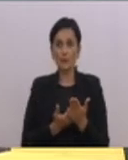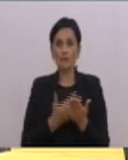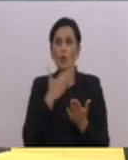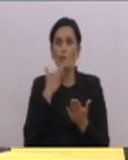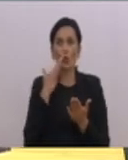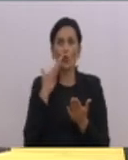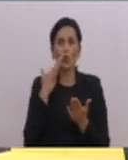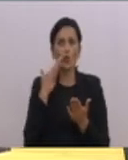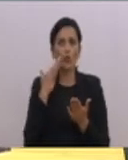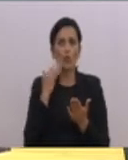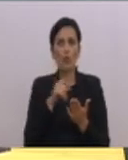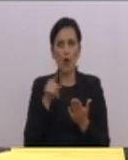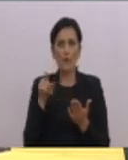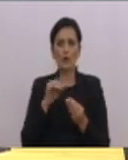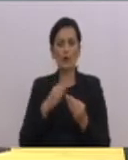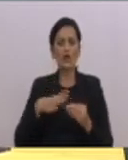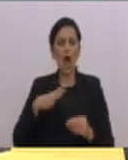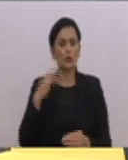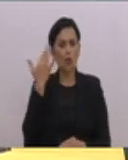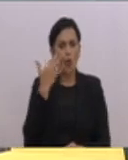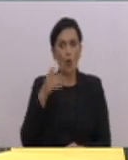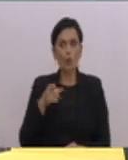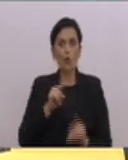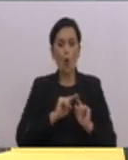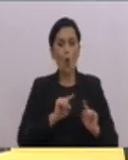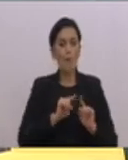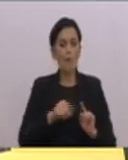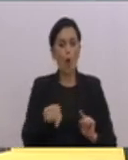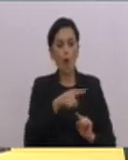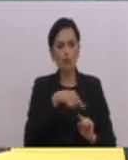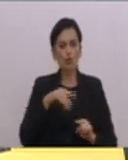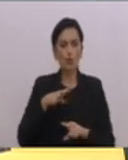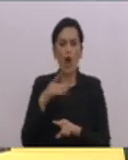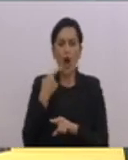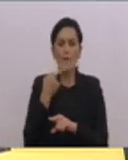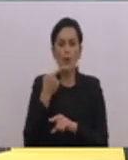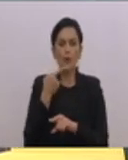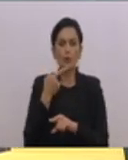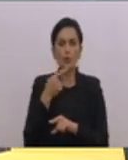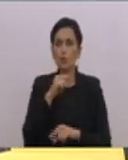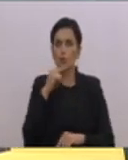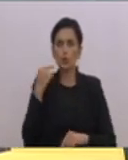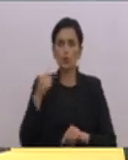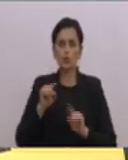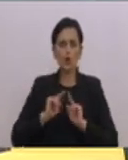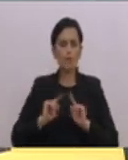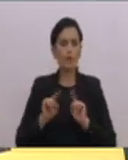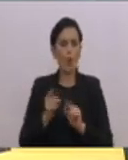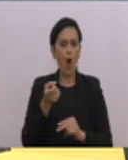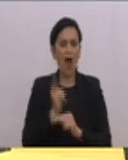უამრავი პრეტენზია ქონდა ქართულოსნებას და ოპოზიციას, როცა ამბობდნენ რომ რუსული პროპაგანდა